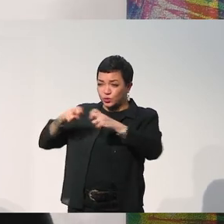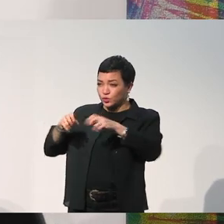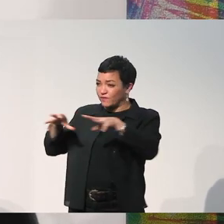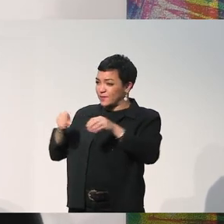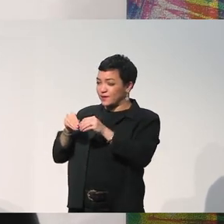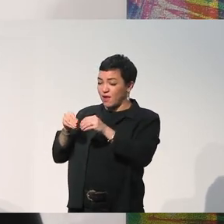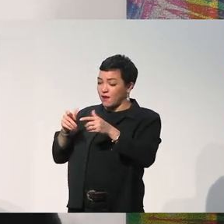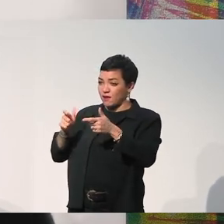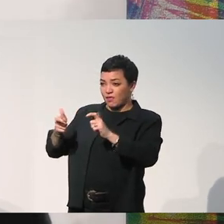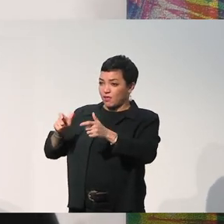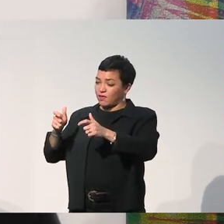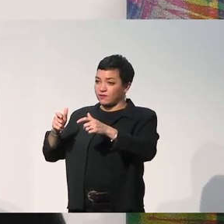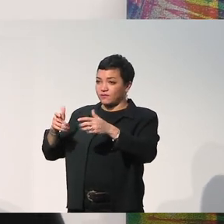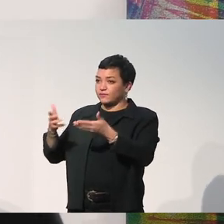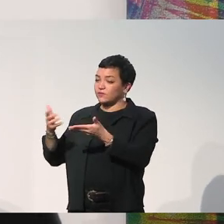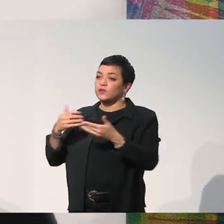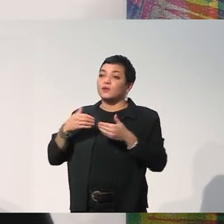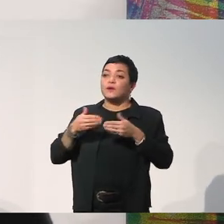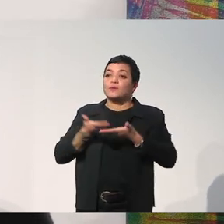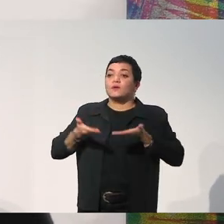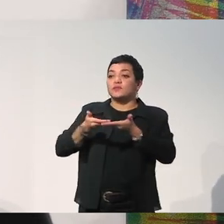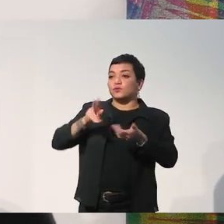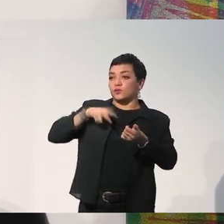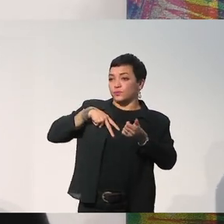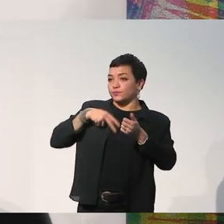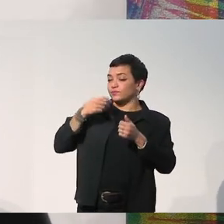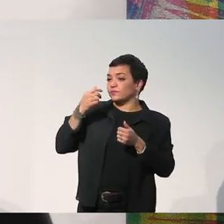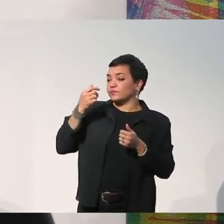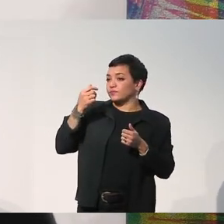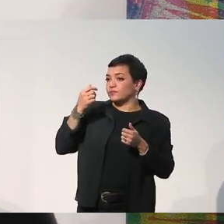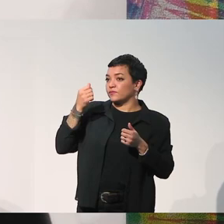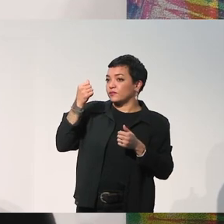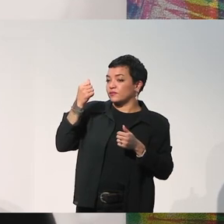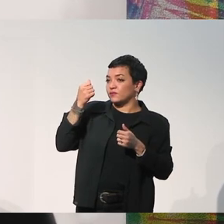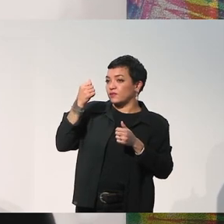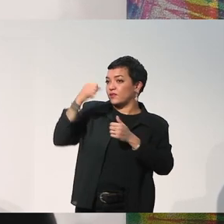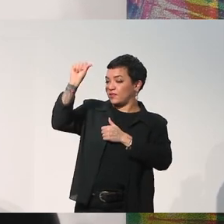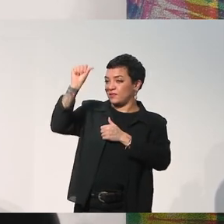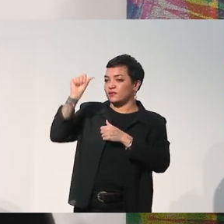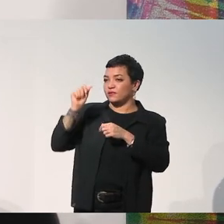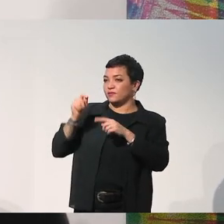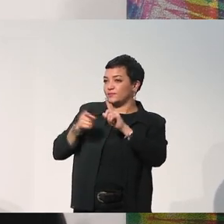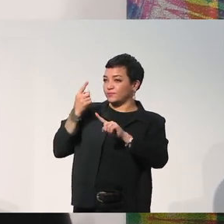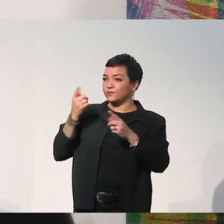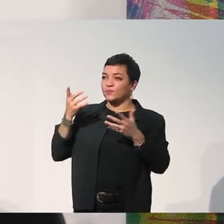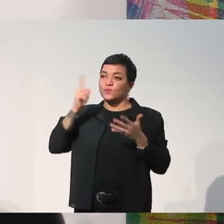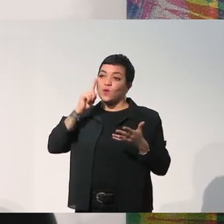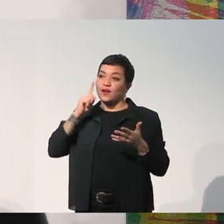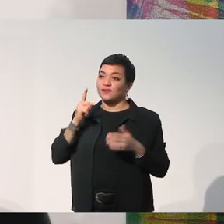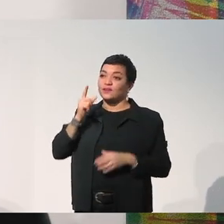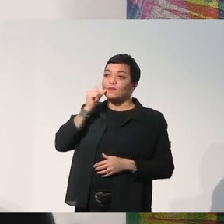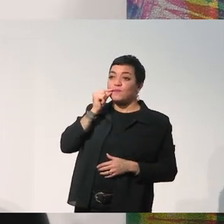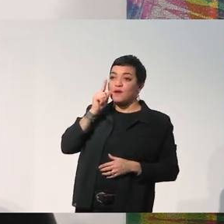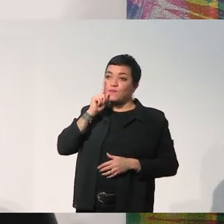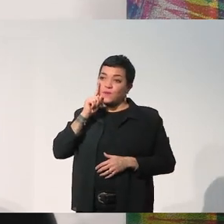Et la singularité de ma situation était que J'étais un enfant d'un mariage mixte, donc mon